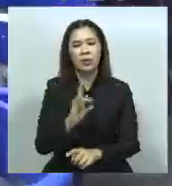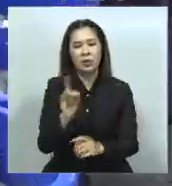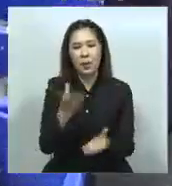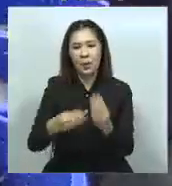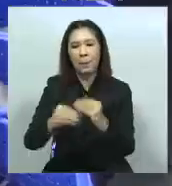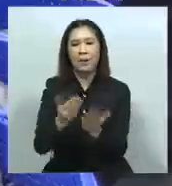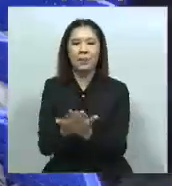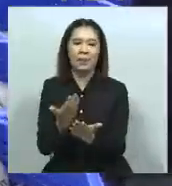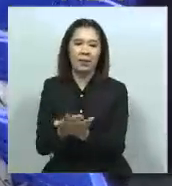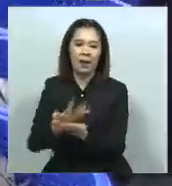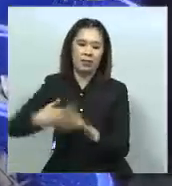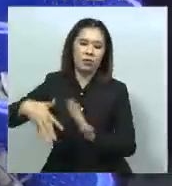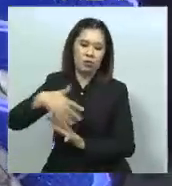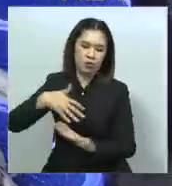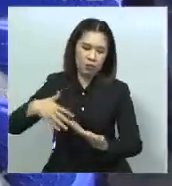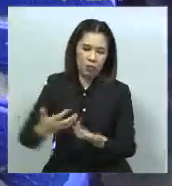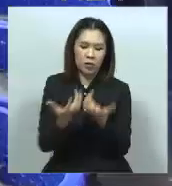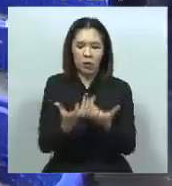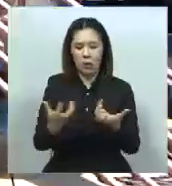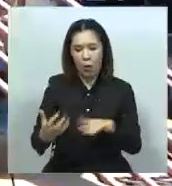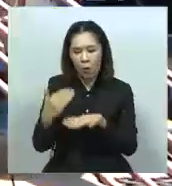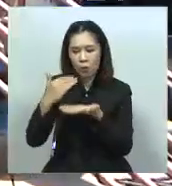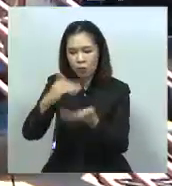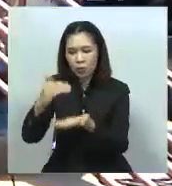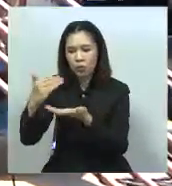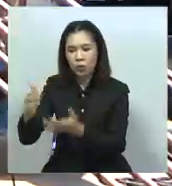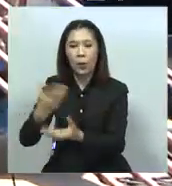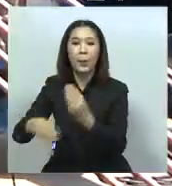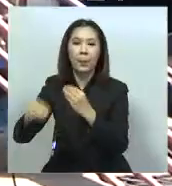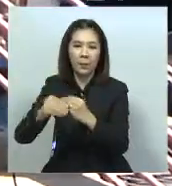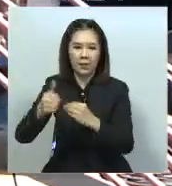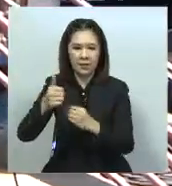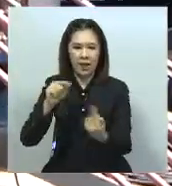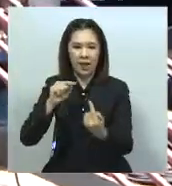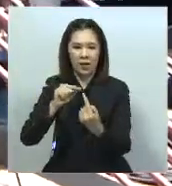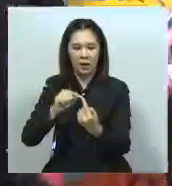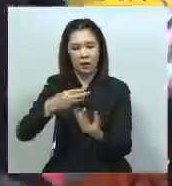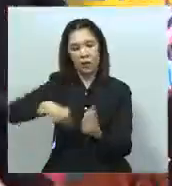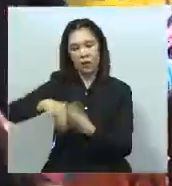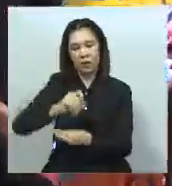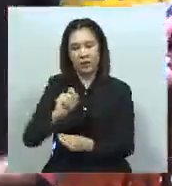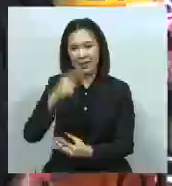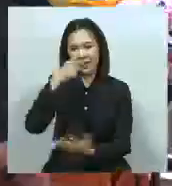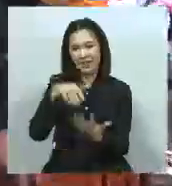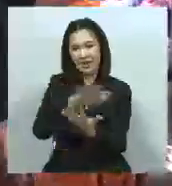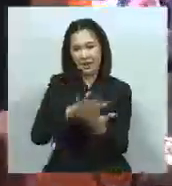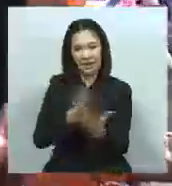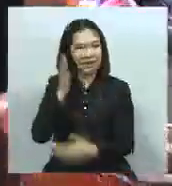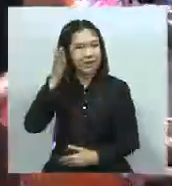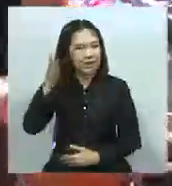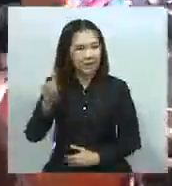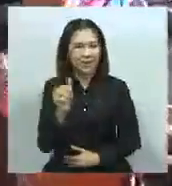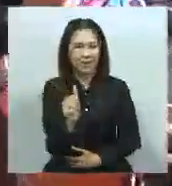ได้ก็มากขึ้นการส่งออกก็จะมากขึ้นตามมานะครับแล้วก็ส่งผลต่อมายังภาพรวมเศรษฐกิจของประเทศในอนาคตต่อไปน